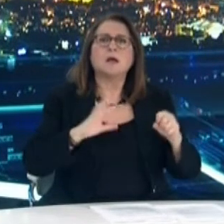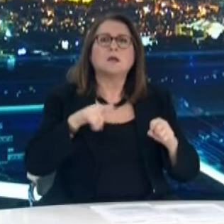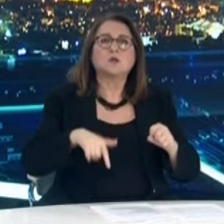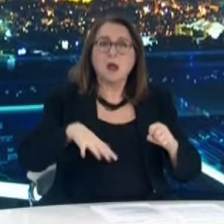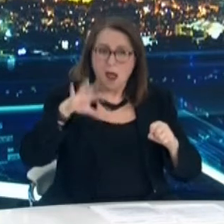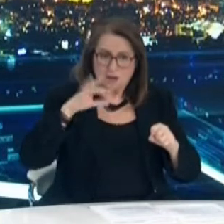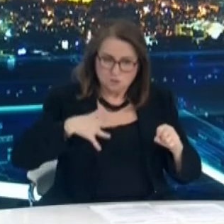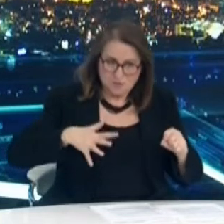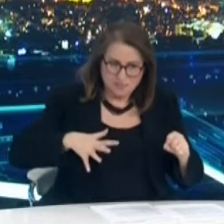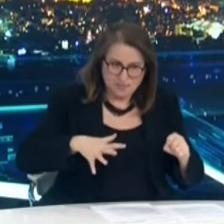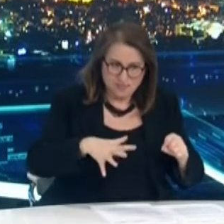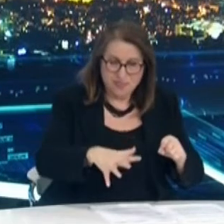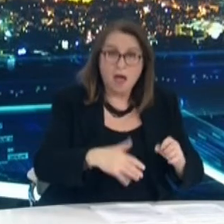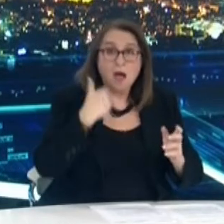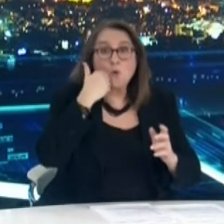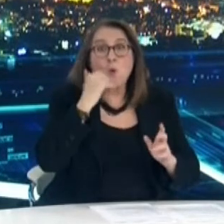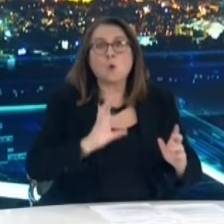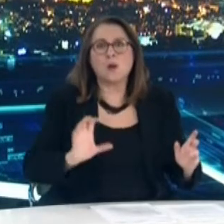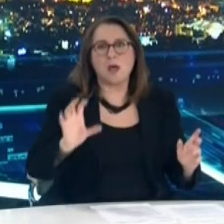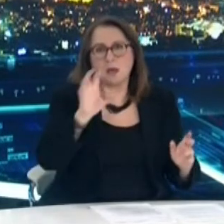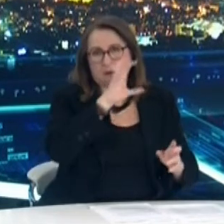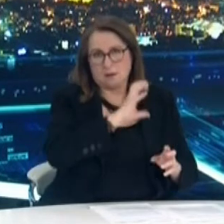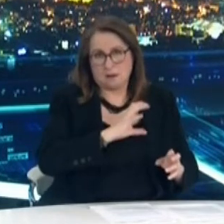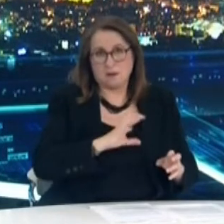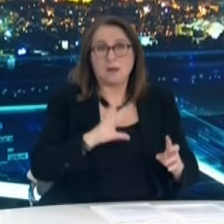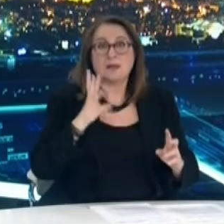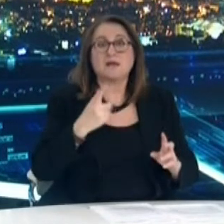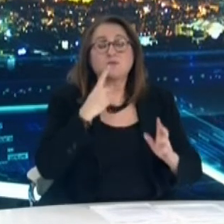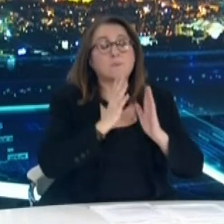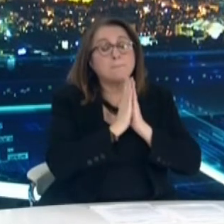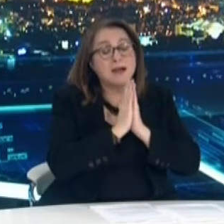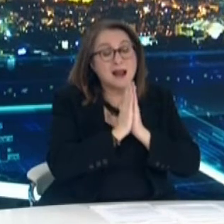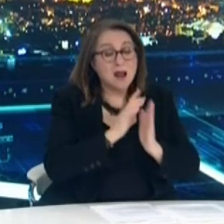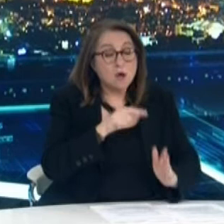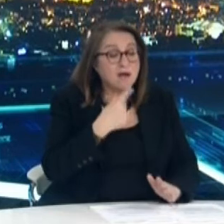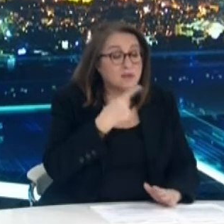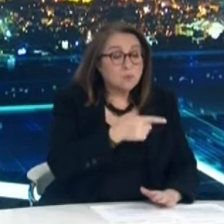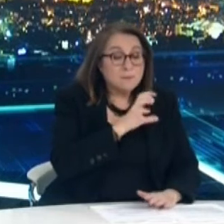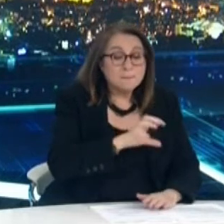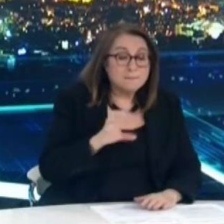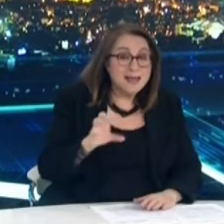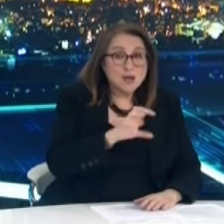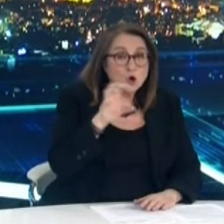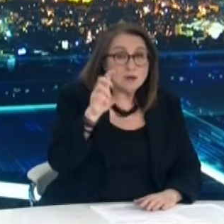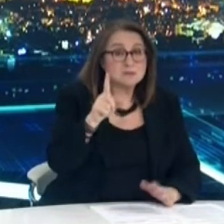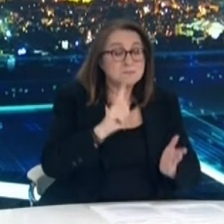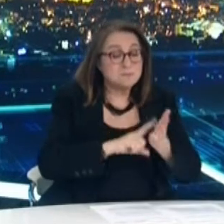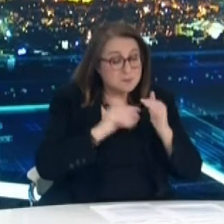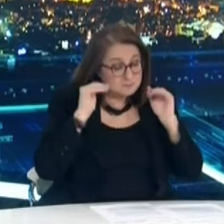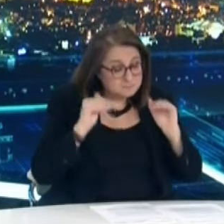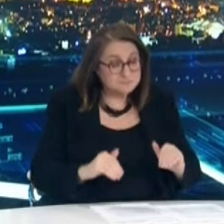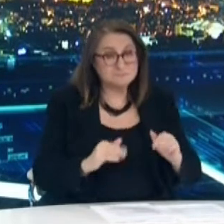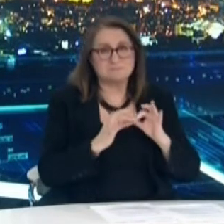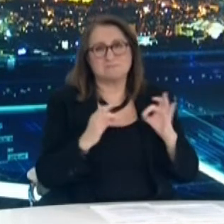την προσοχή όλων. Απευθύνουμε έκκληση για πιστή εφαρμογή των μέτρων, ειδικά σε αυτές τις περιοχές. Είναι ζωτική σημασία, καθώς είναι ο